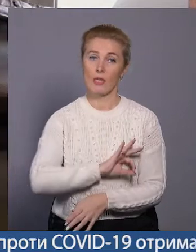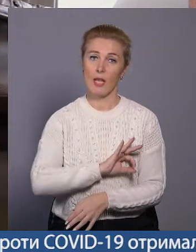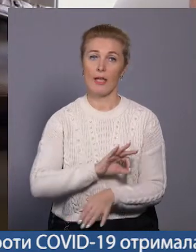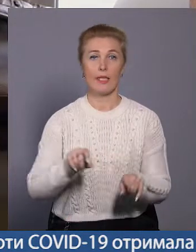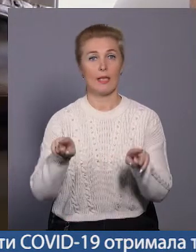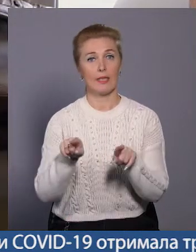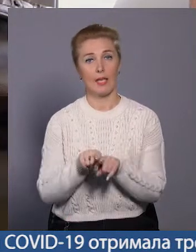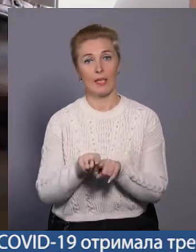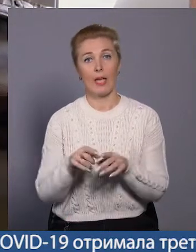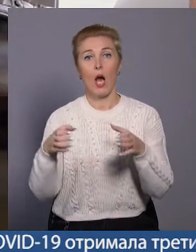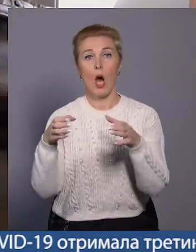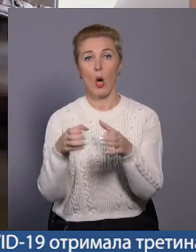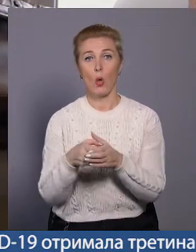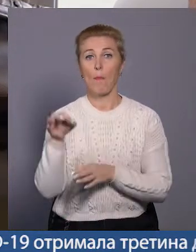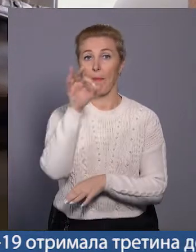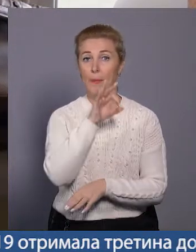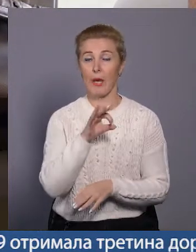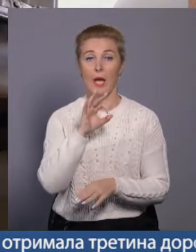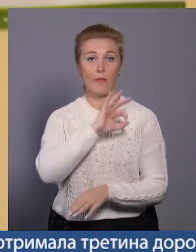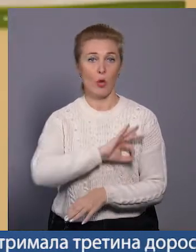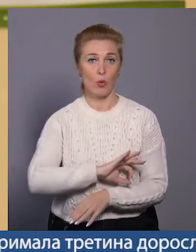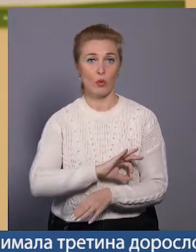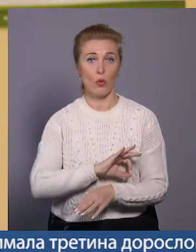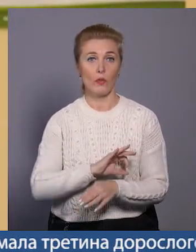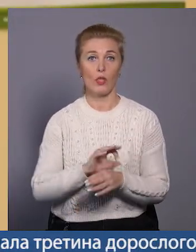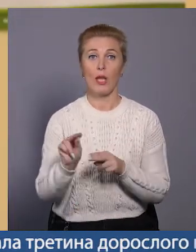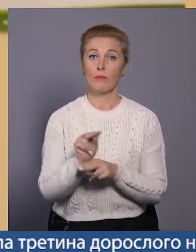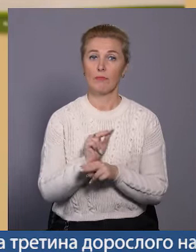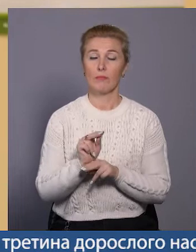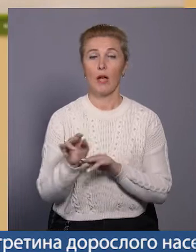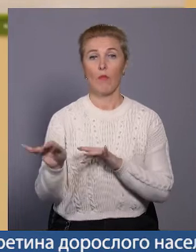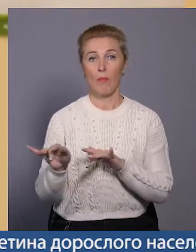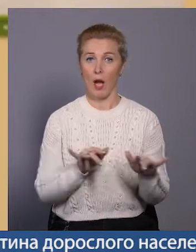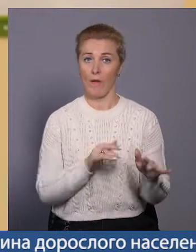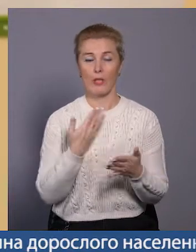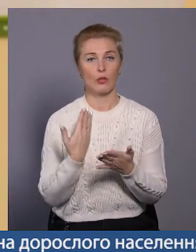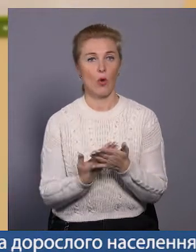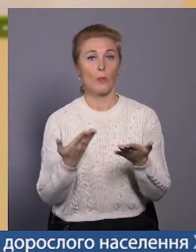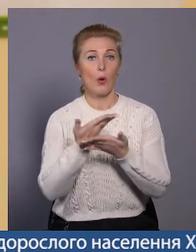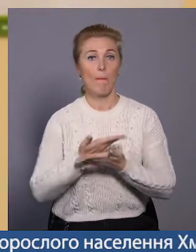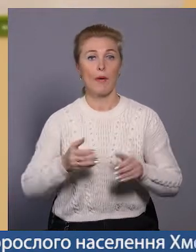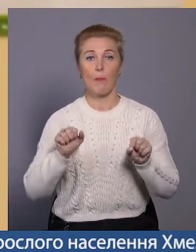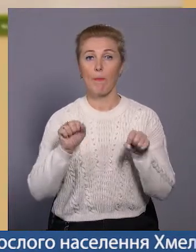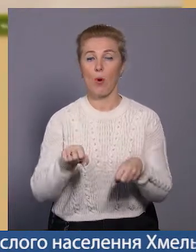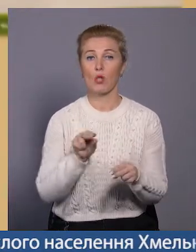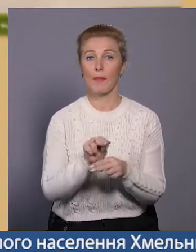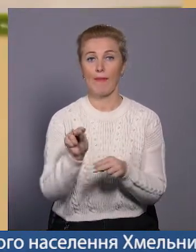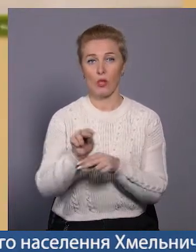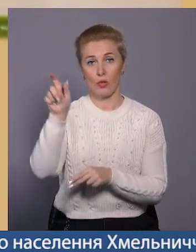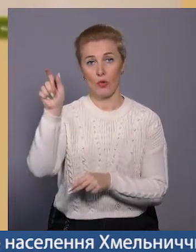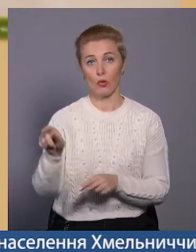такі груп препаратів, використовуючи терапевтичні вправи. Тобто ми можемо навчити